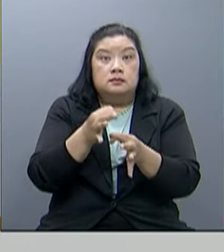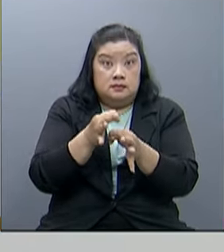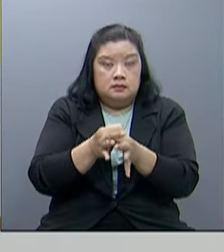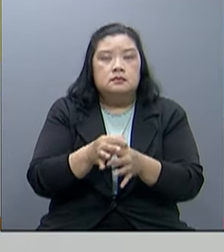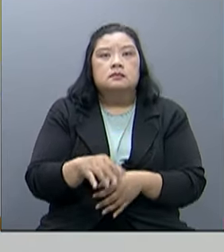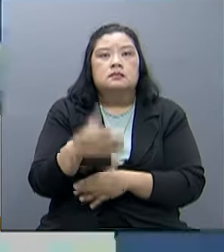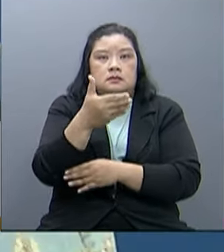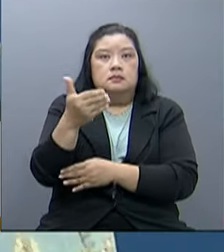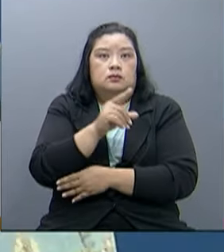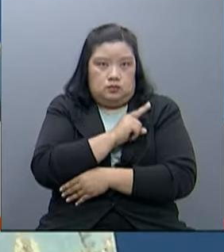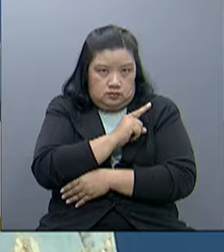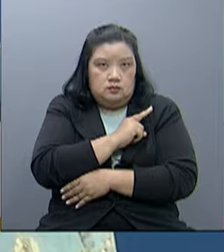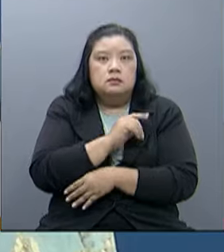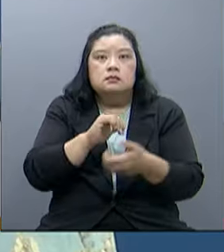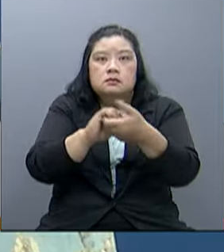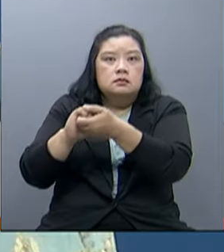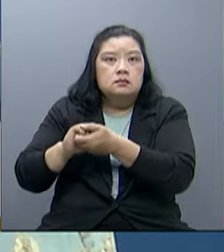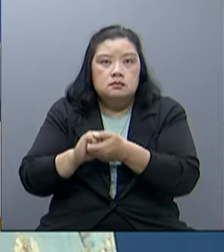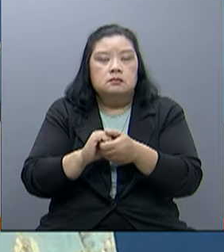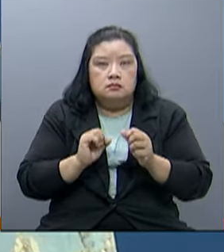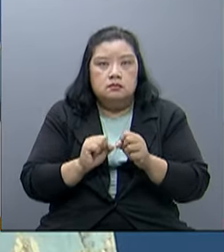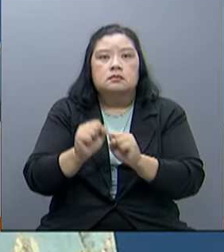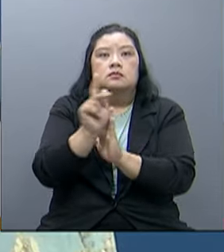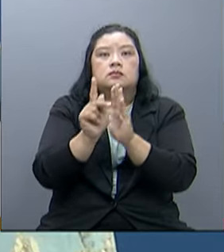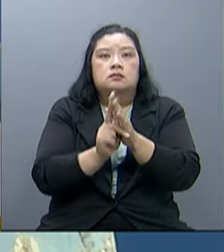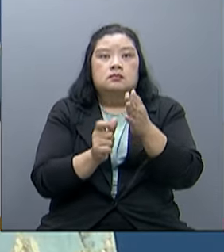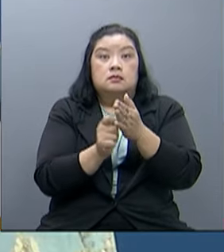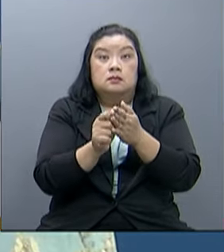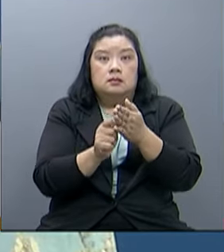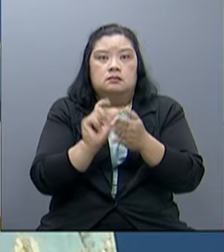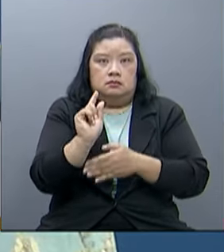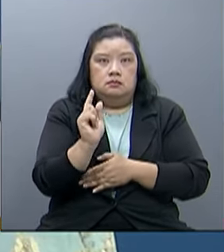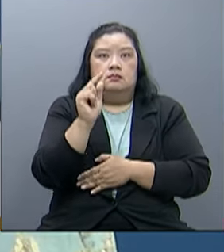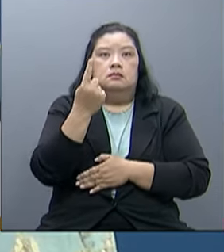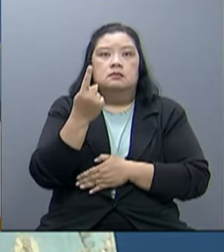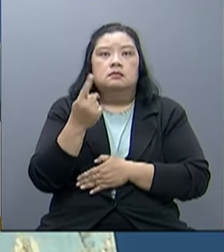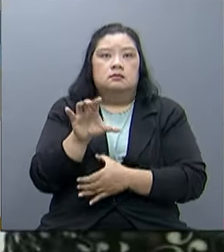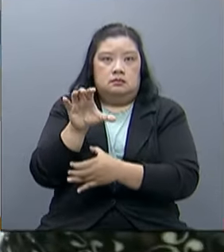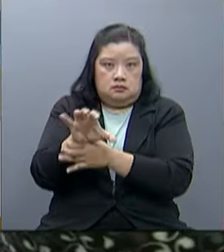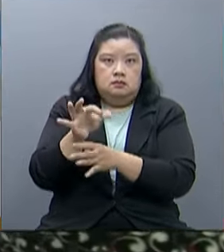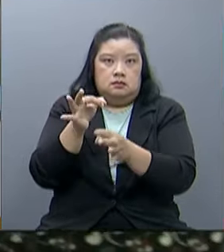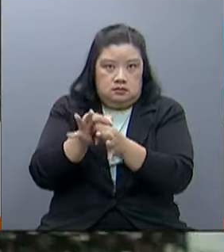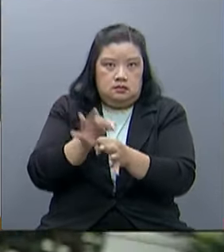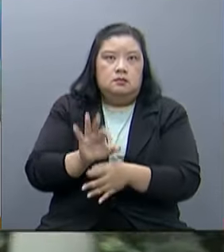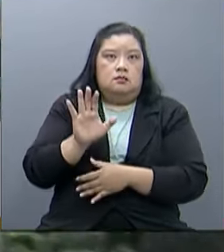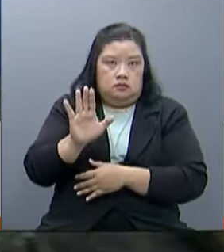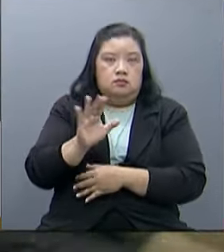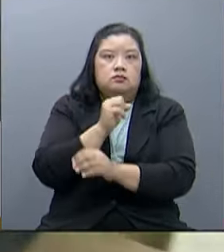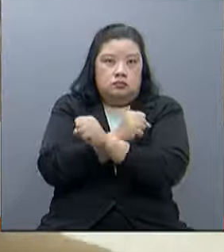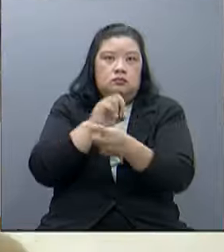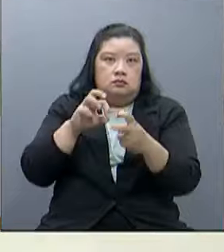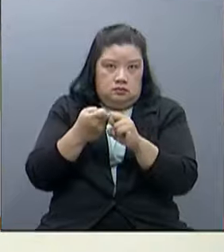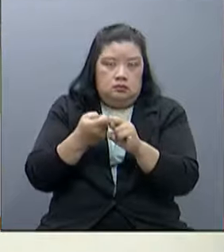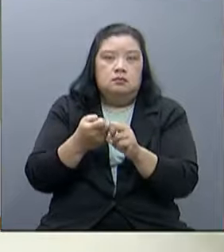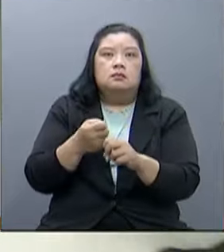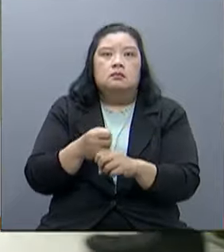งานที่เกี่ยวข้องอยู่ระหว่างยกร่างกฎหมายกำหนดให้สถาบันการเงินพัฒนาและออกแบบระบบที่สามารถปิดช่องโว